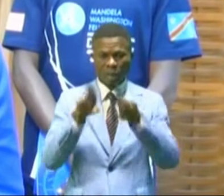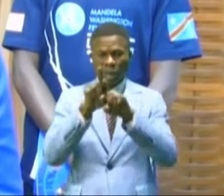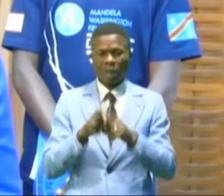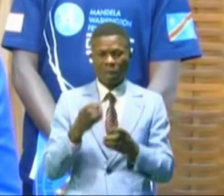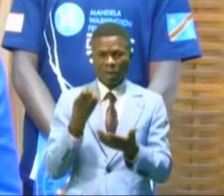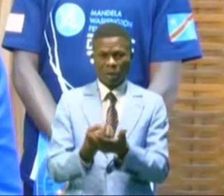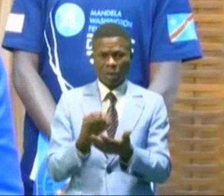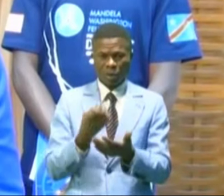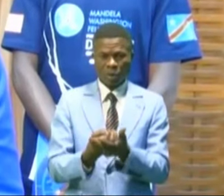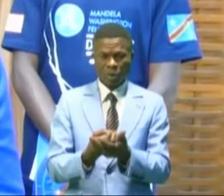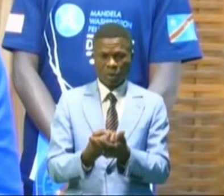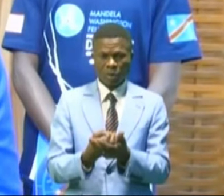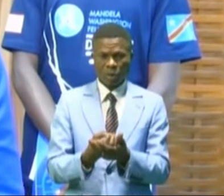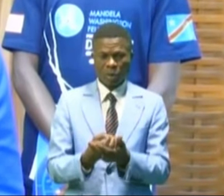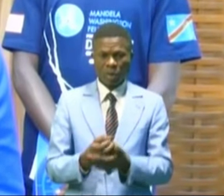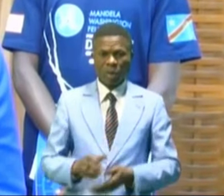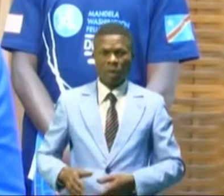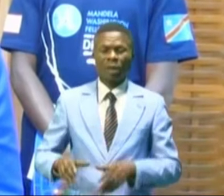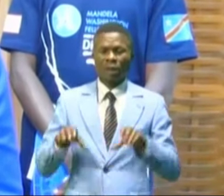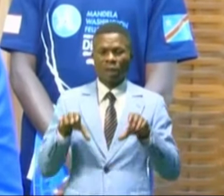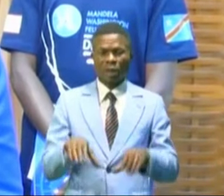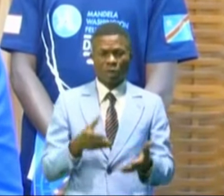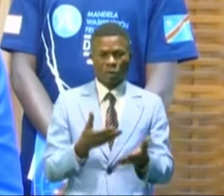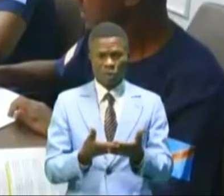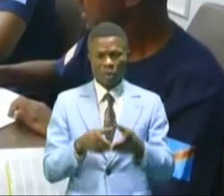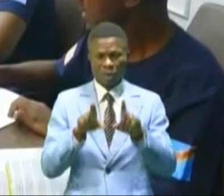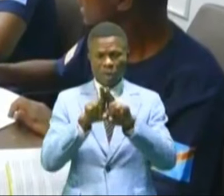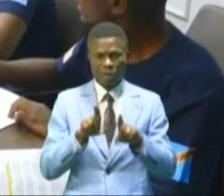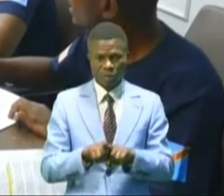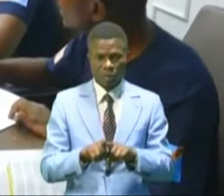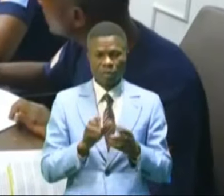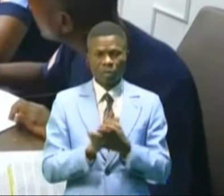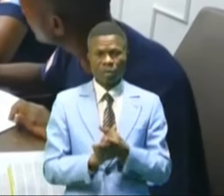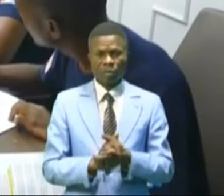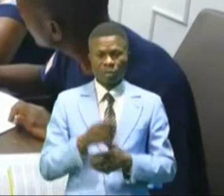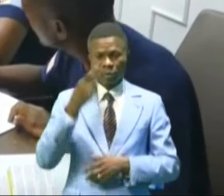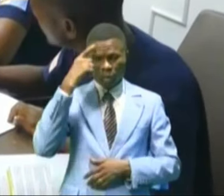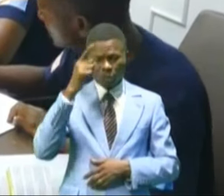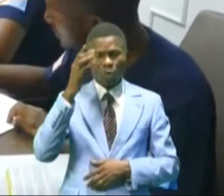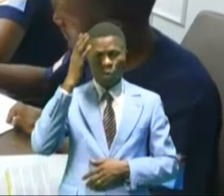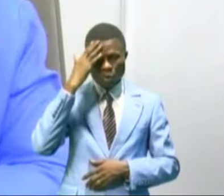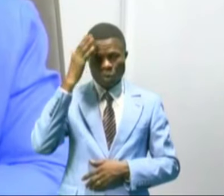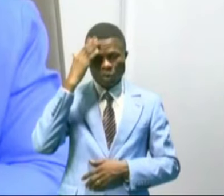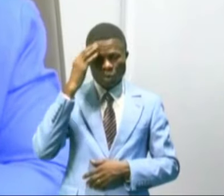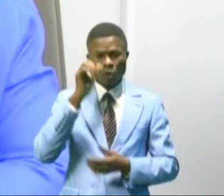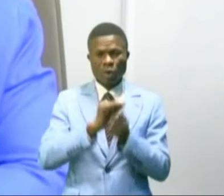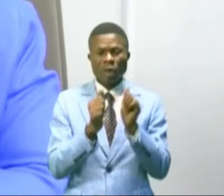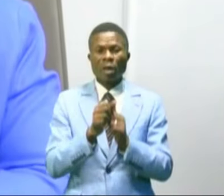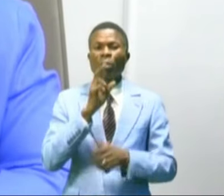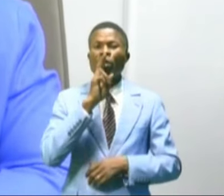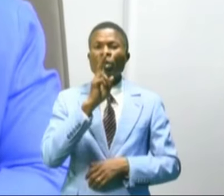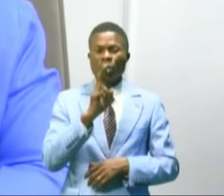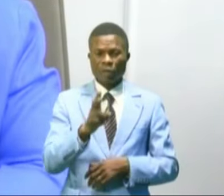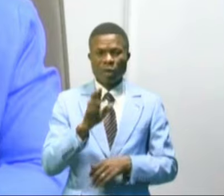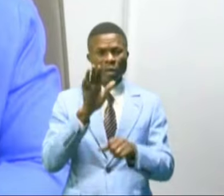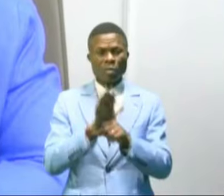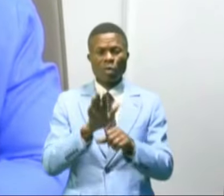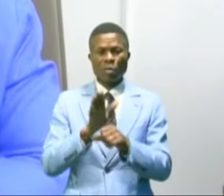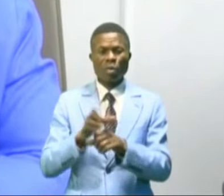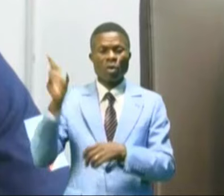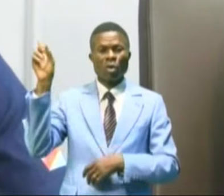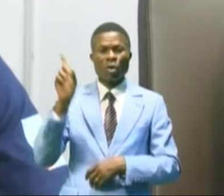économique des entreprises du Congo et pour aussi s'imprégner des réalités, parce que la plupart